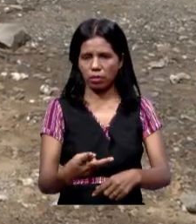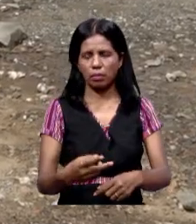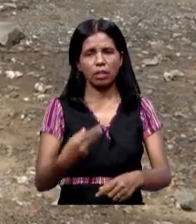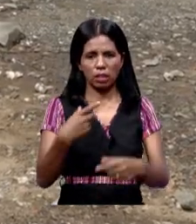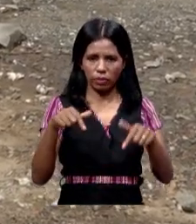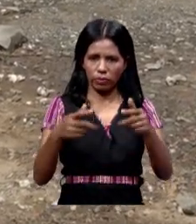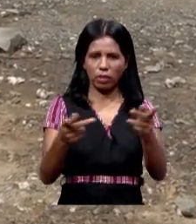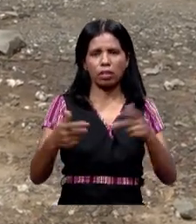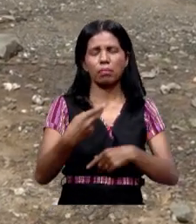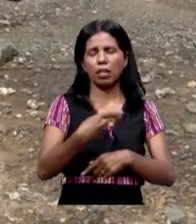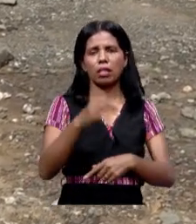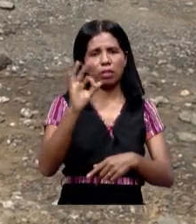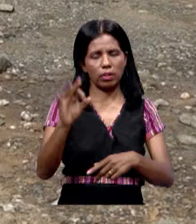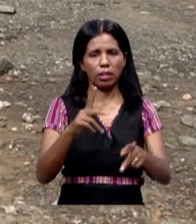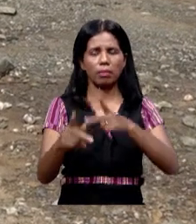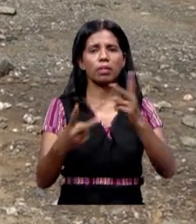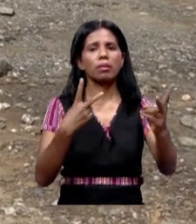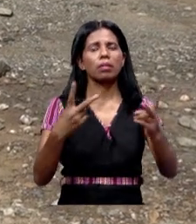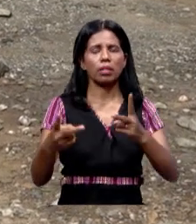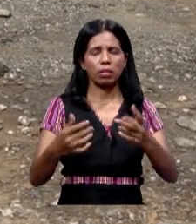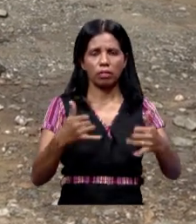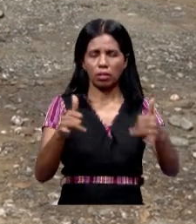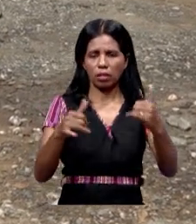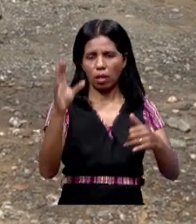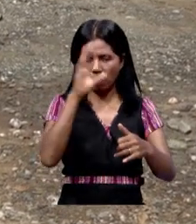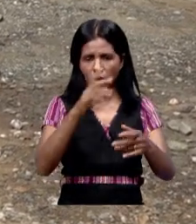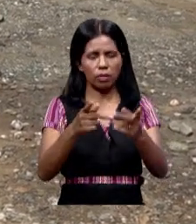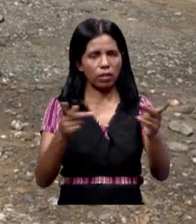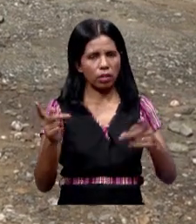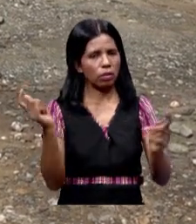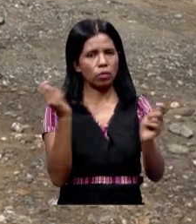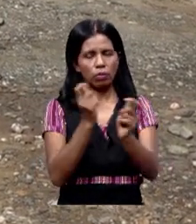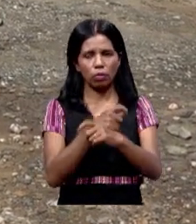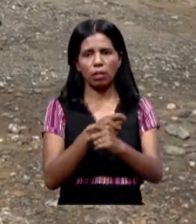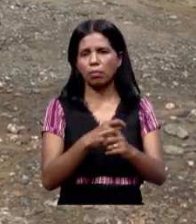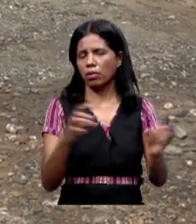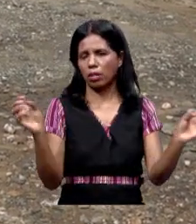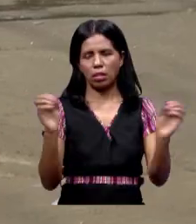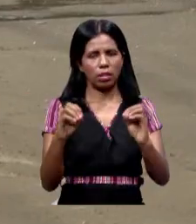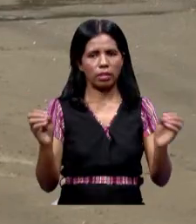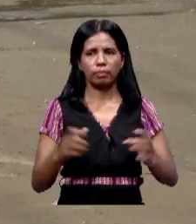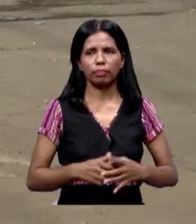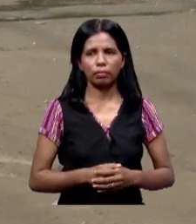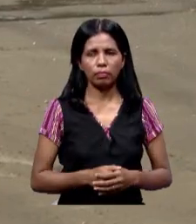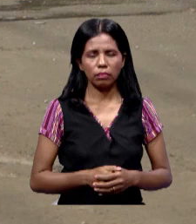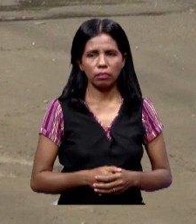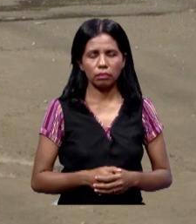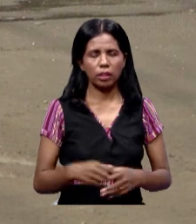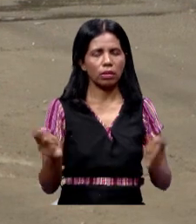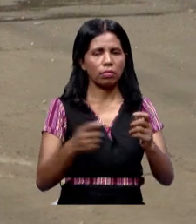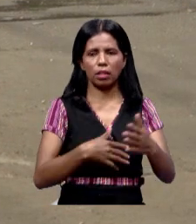ba emasirat me pasiar i me hari sini buka fatin ba truk ada tu sar fatin lah ya me truk ada dalal ya biru fatin sini